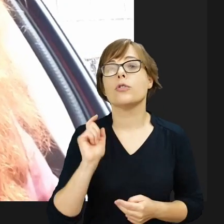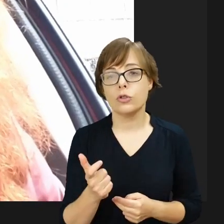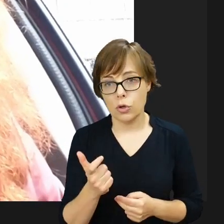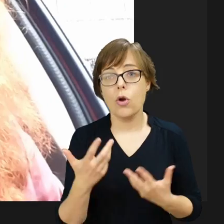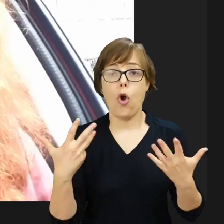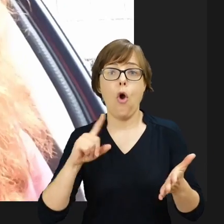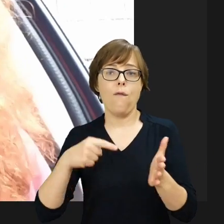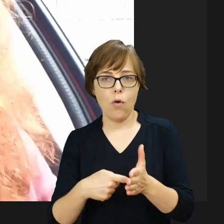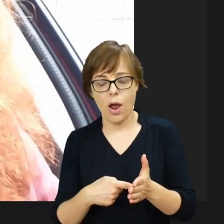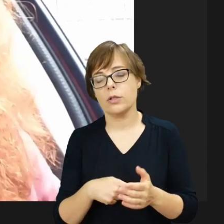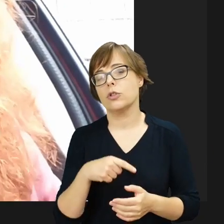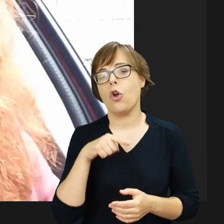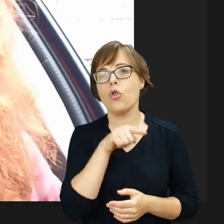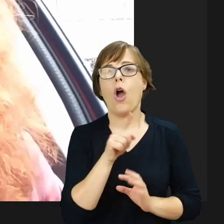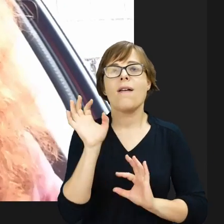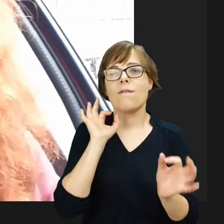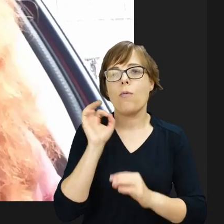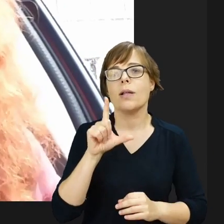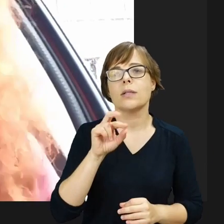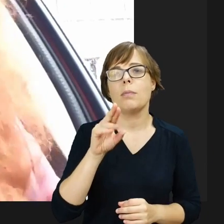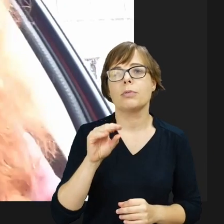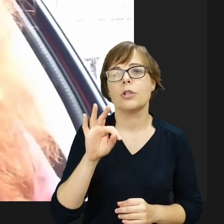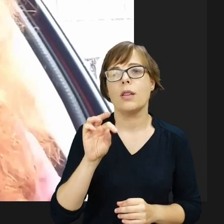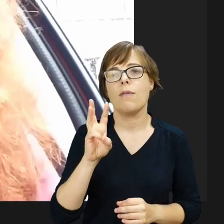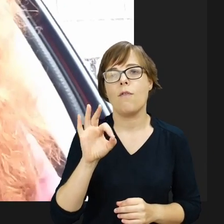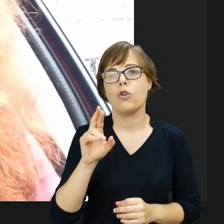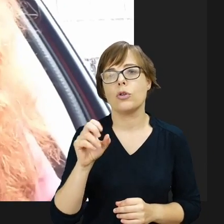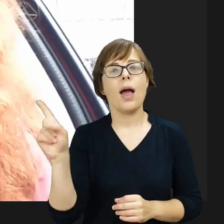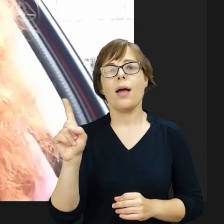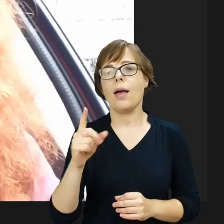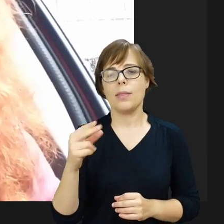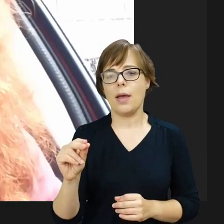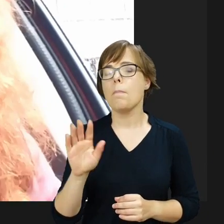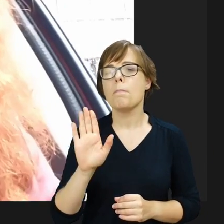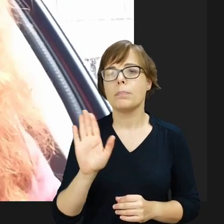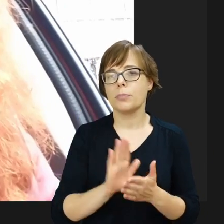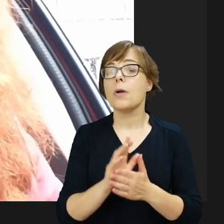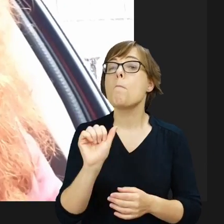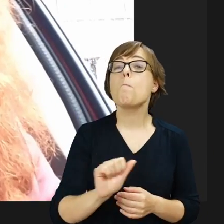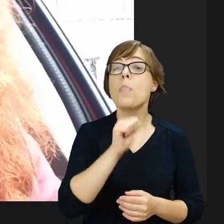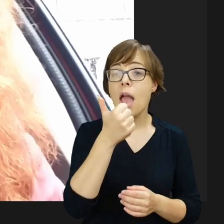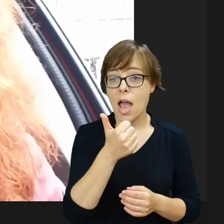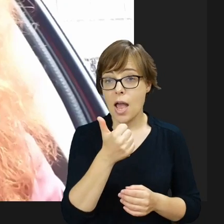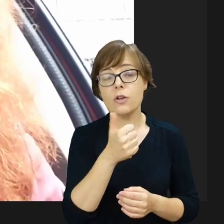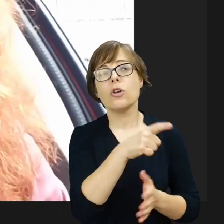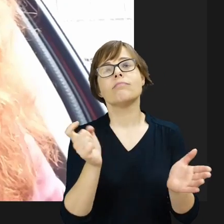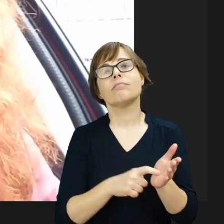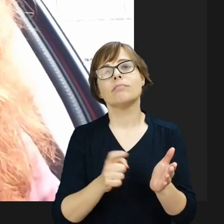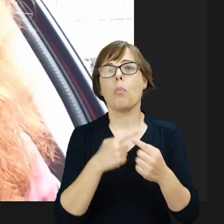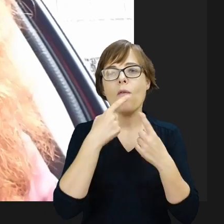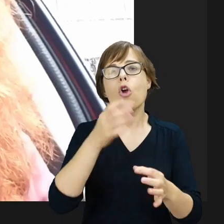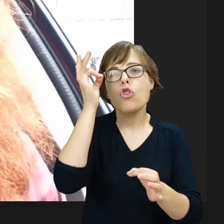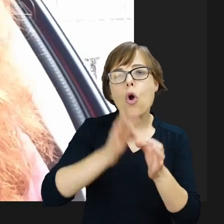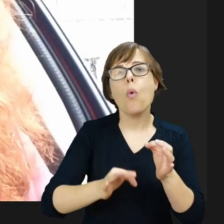jest informacja przetworzona. Nie, pierwsze, co ode mnie zażądano, to żebym wymieniła dokładne